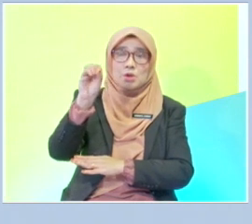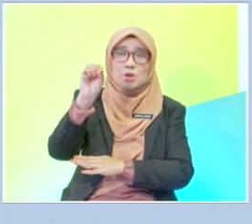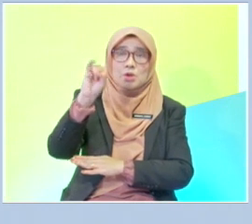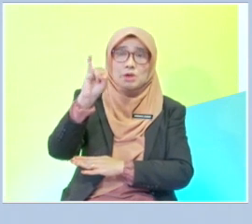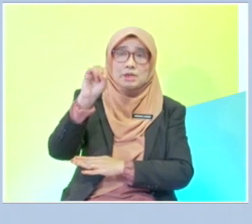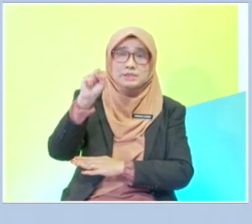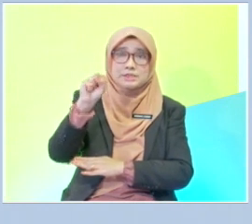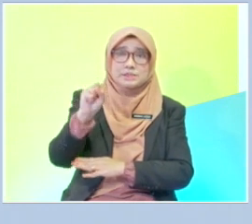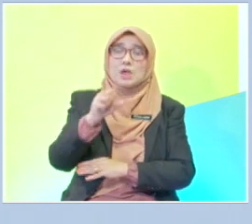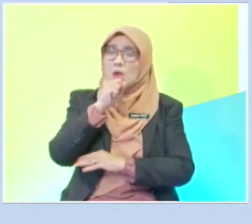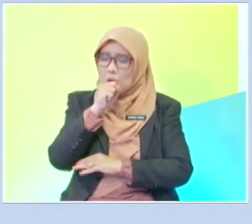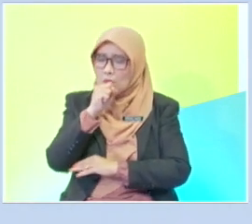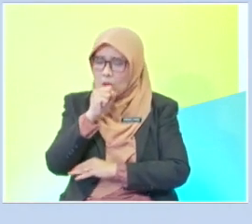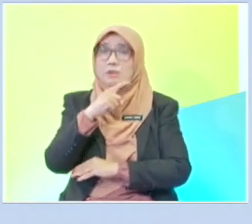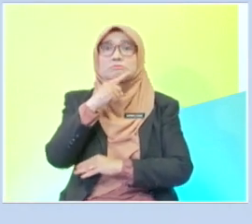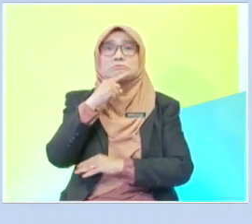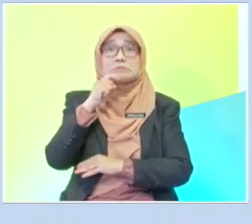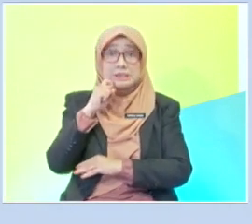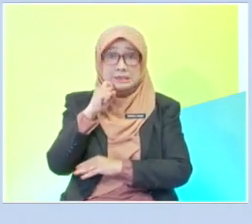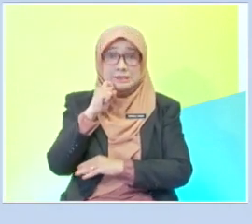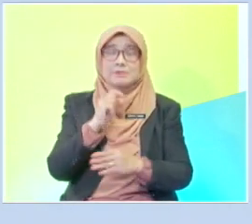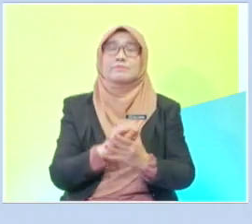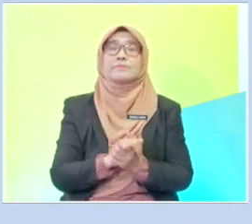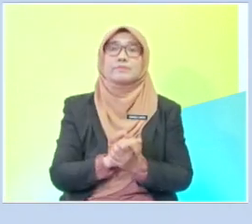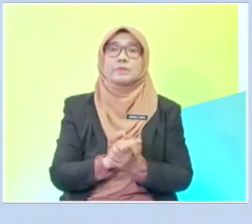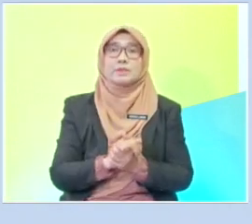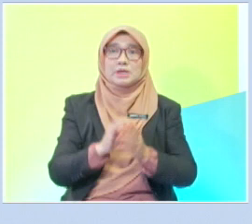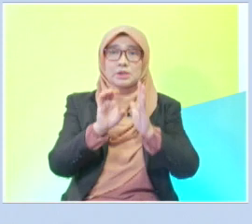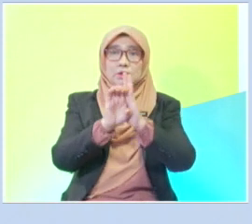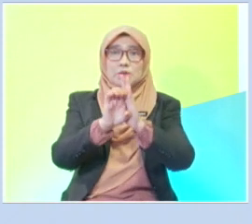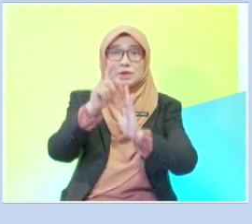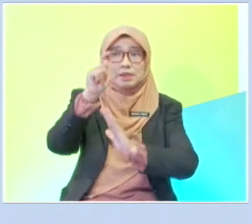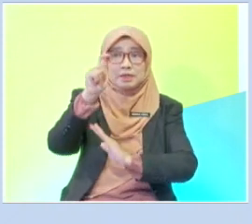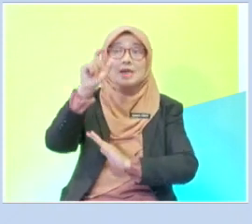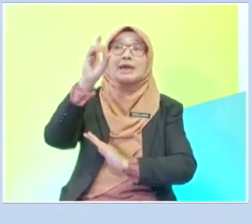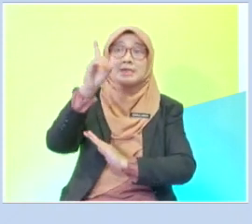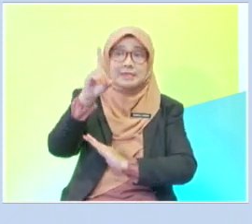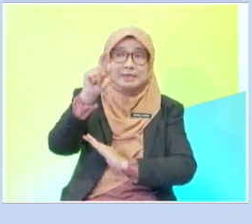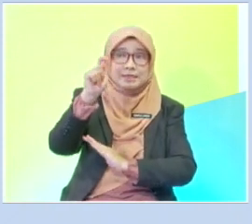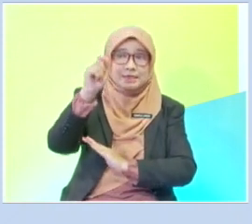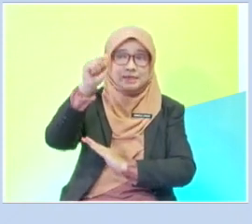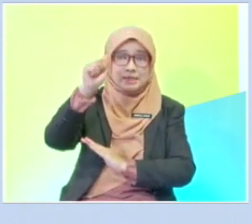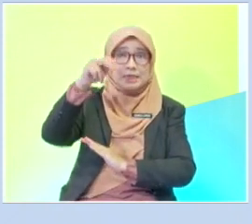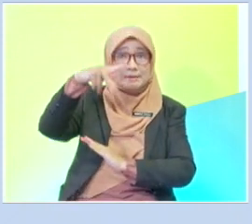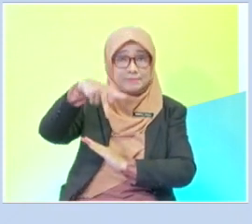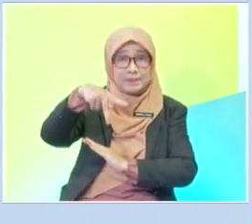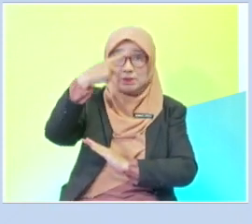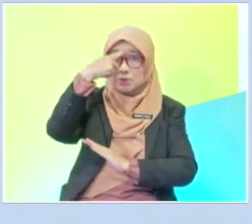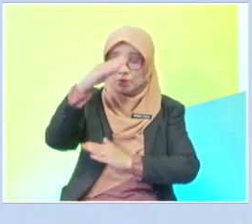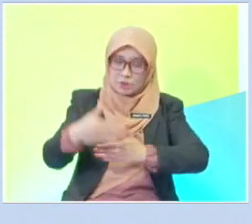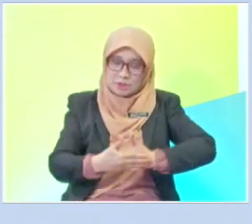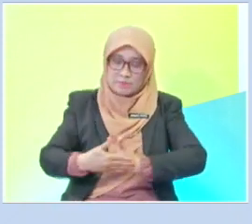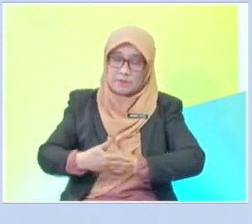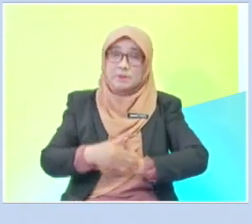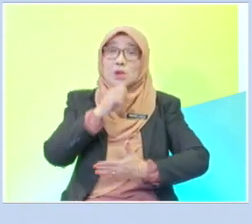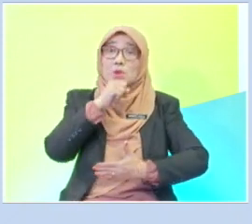cikgu. Ya. Okey, baik, yang seterusnya ini adalah DTaP yang kita berikan kepada bayi tadi yang berusia 2 bulan. Okey, DTaP